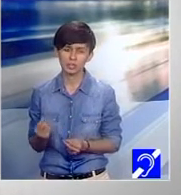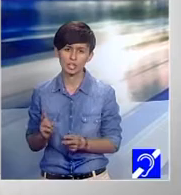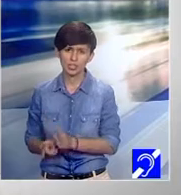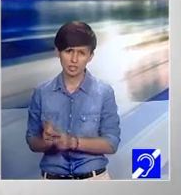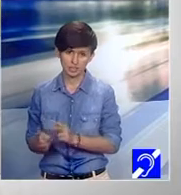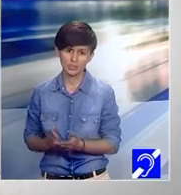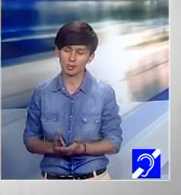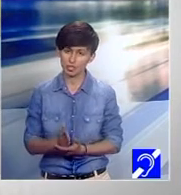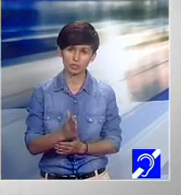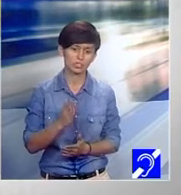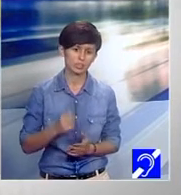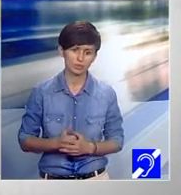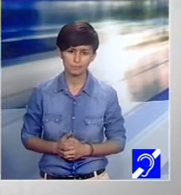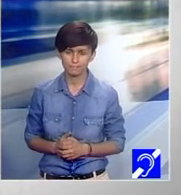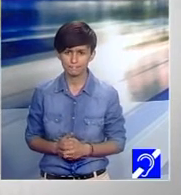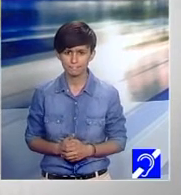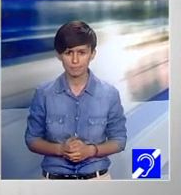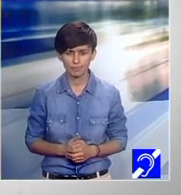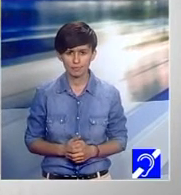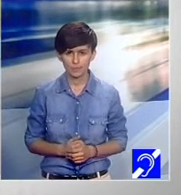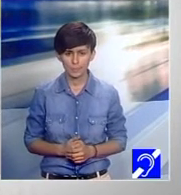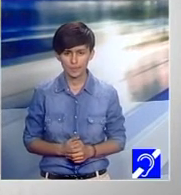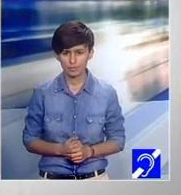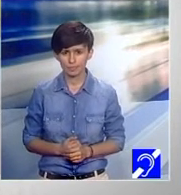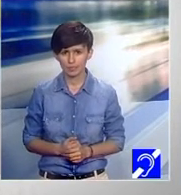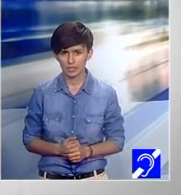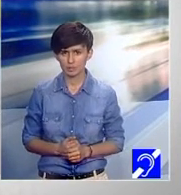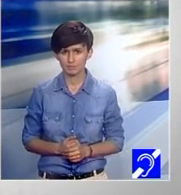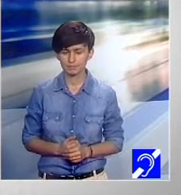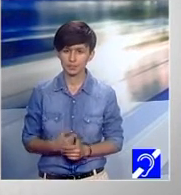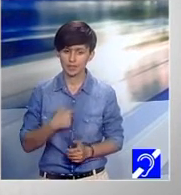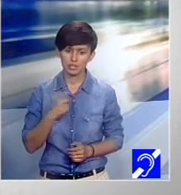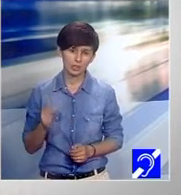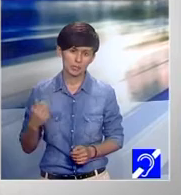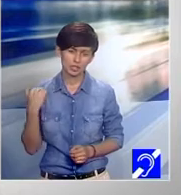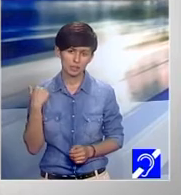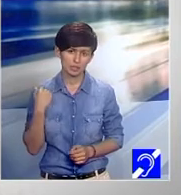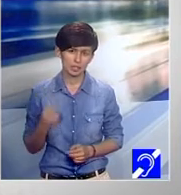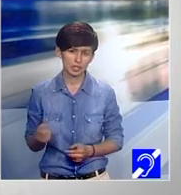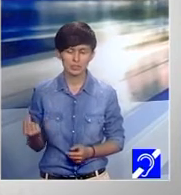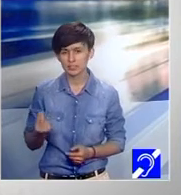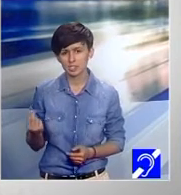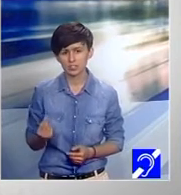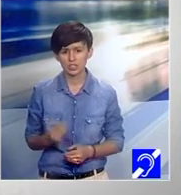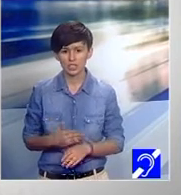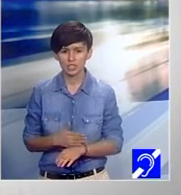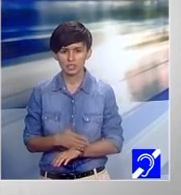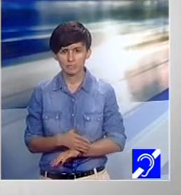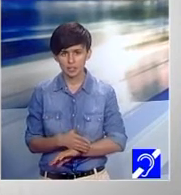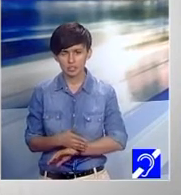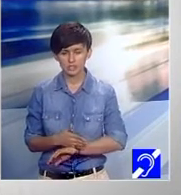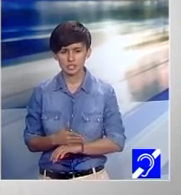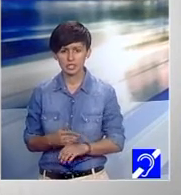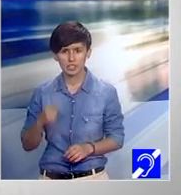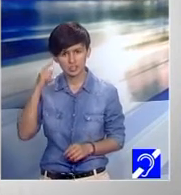Probabil o să mă întrebați de ce oare se instalează retardul mental, cu toate că ficatul este afectat. Păi să